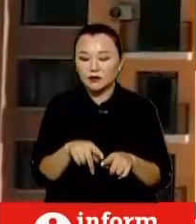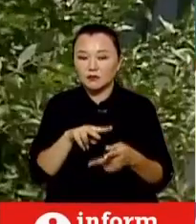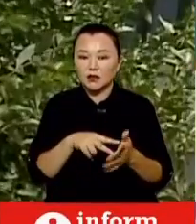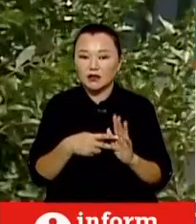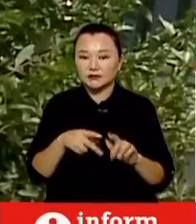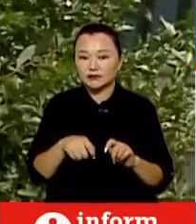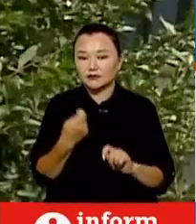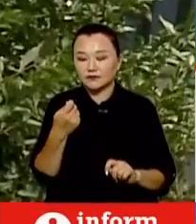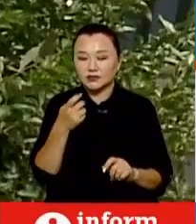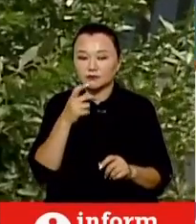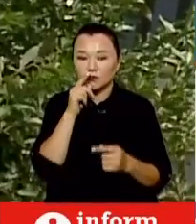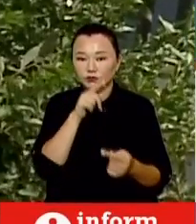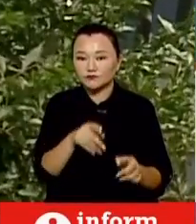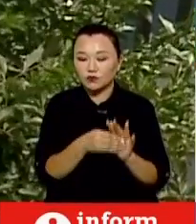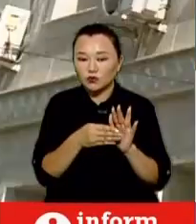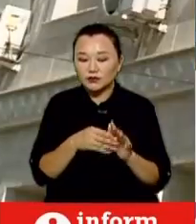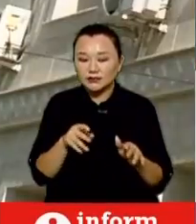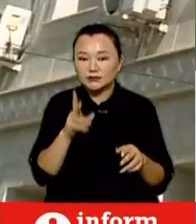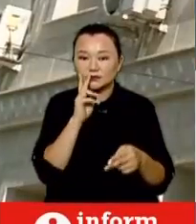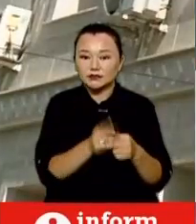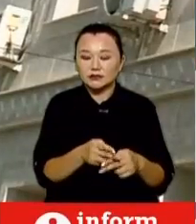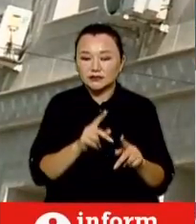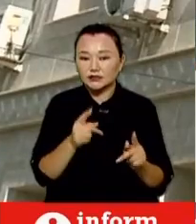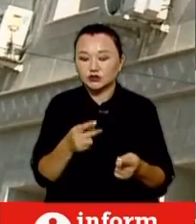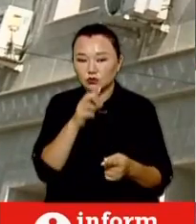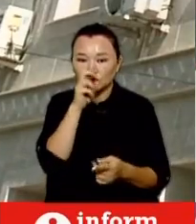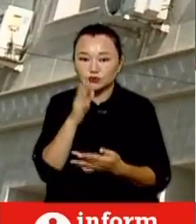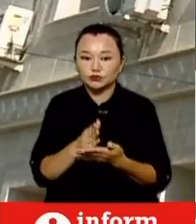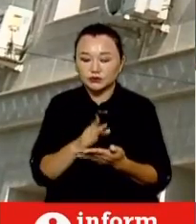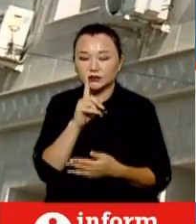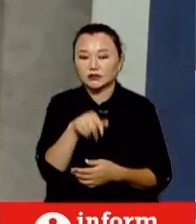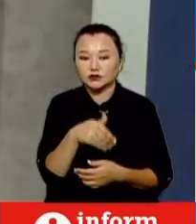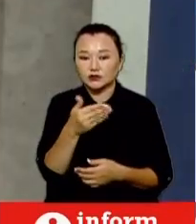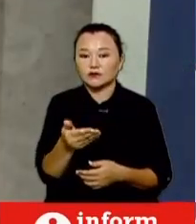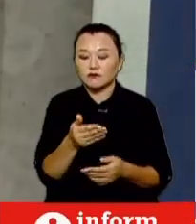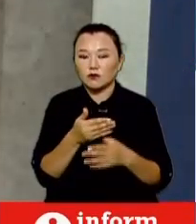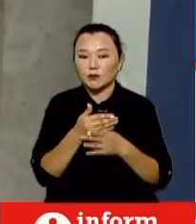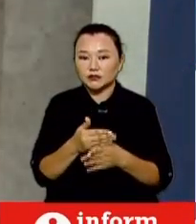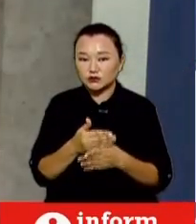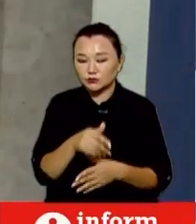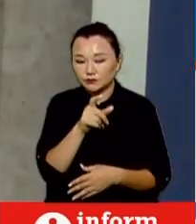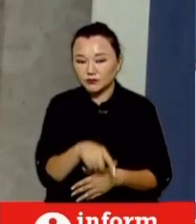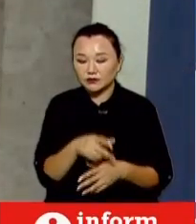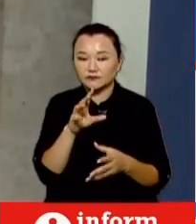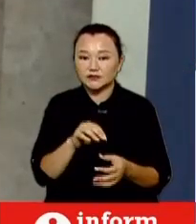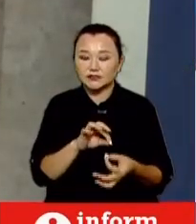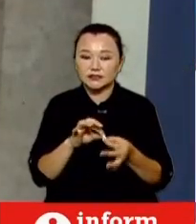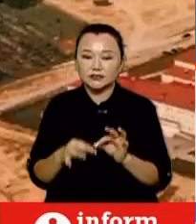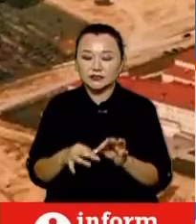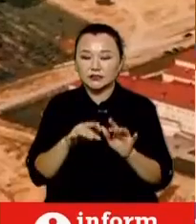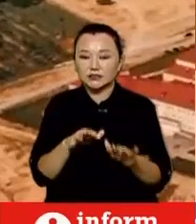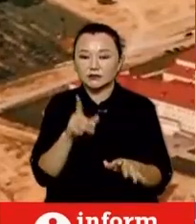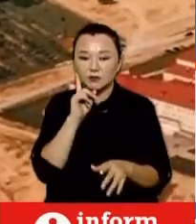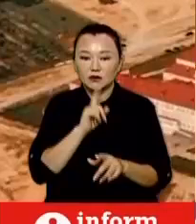сорвали сотрудники антикора, которые задержали не только госслужащего, но и его пособника. Другие детали этого дела пока